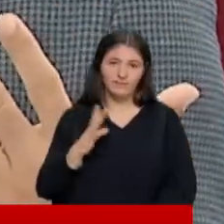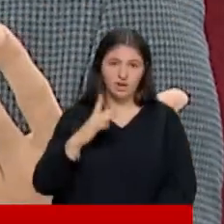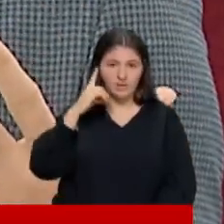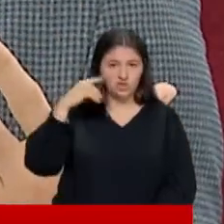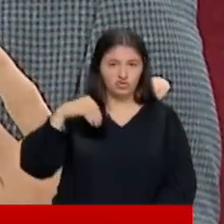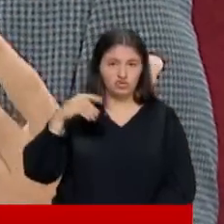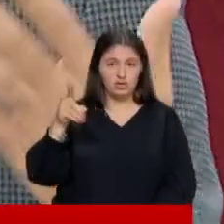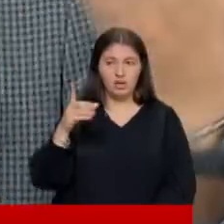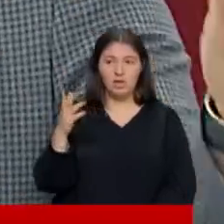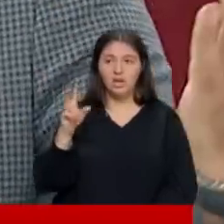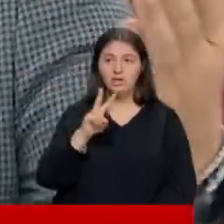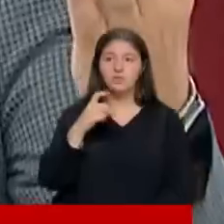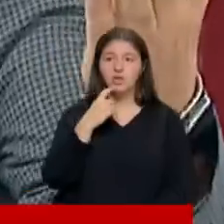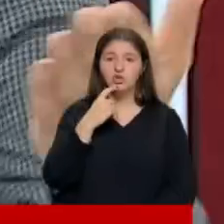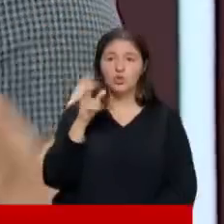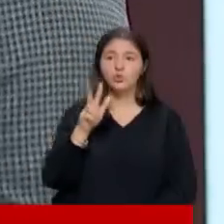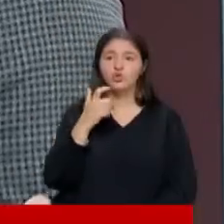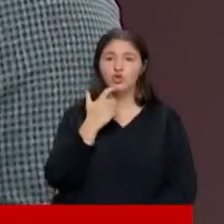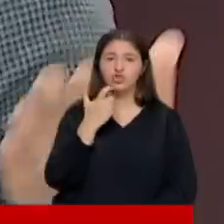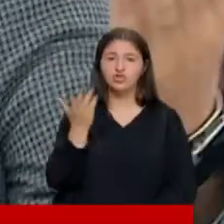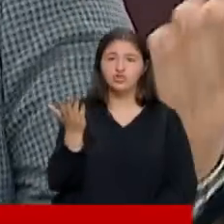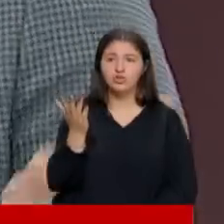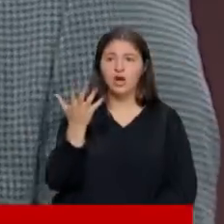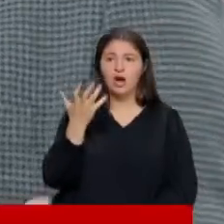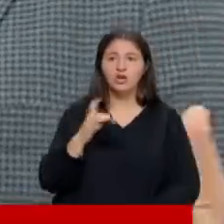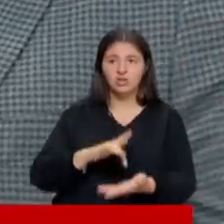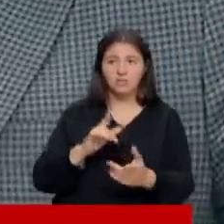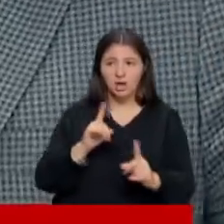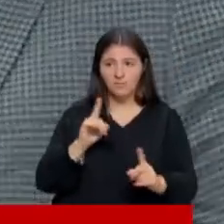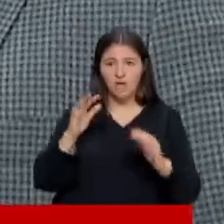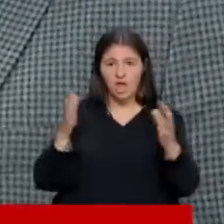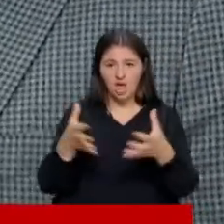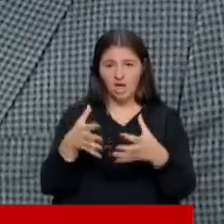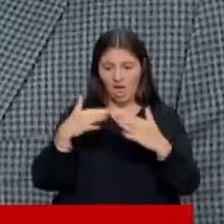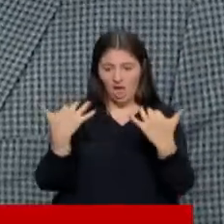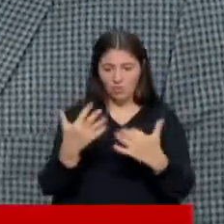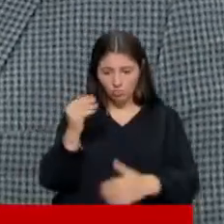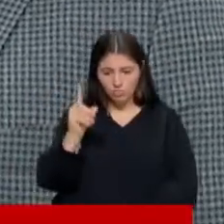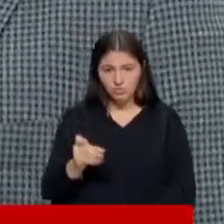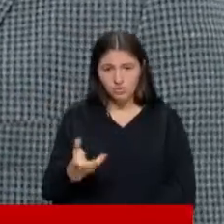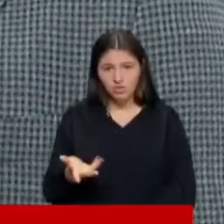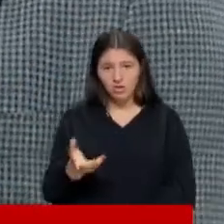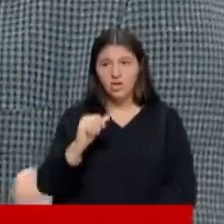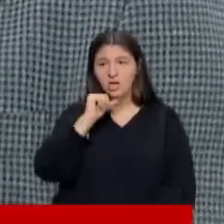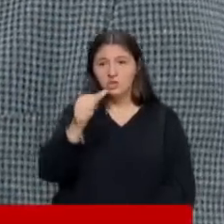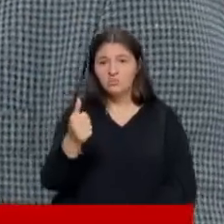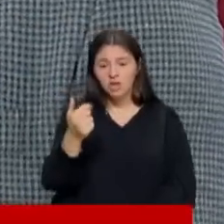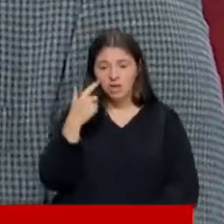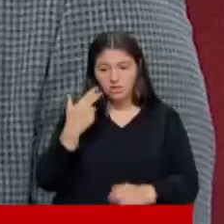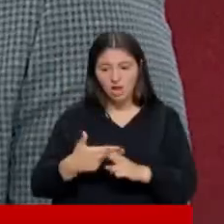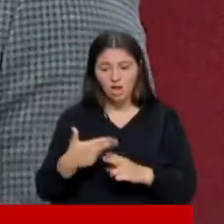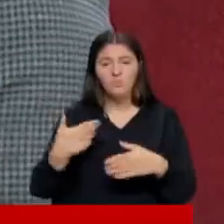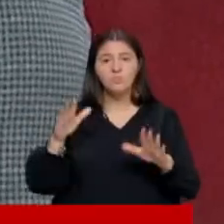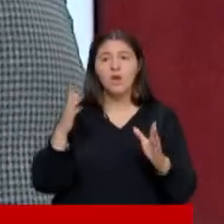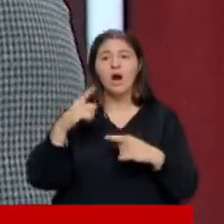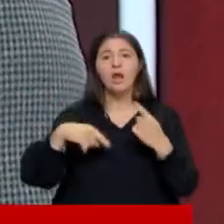var Kafamızda ya 20'li yaşlarda otuzlu yaşlarda Ağır Ceza Mahkemesi heyeti olur mu ya Hiç mi deneyim